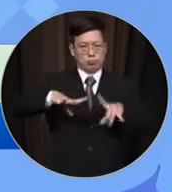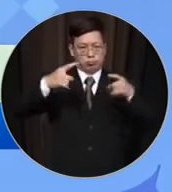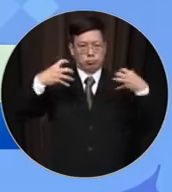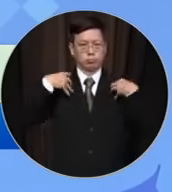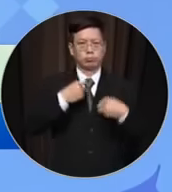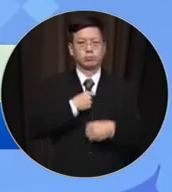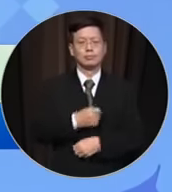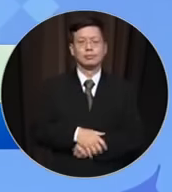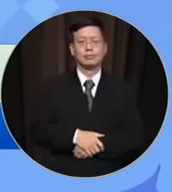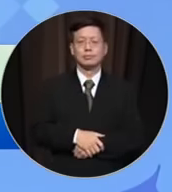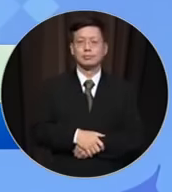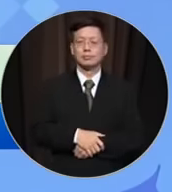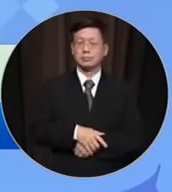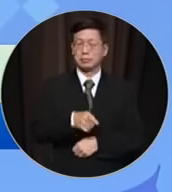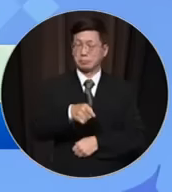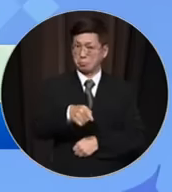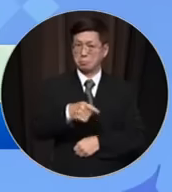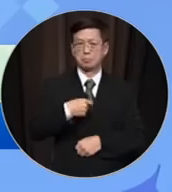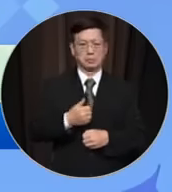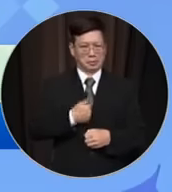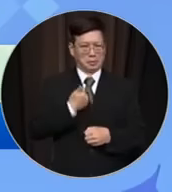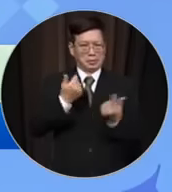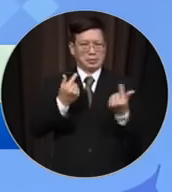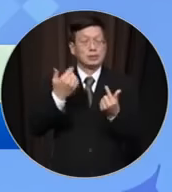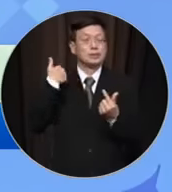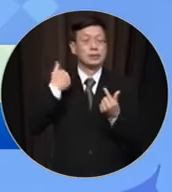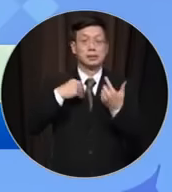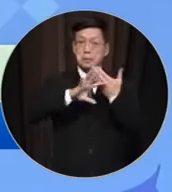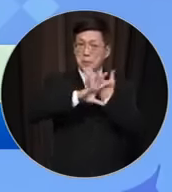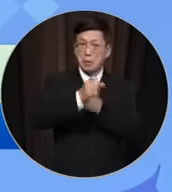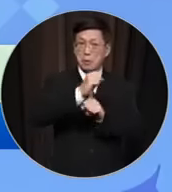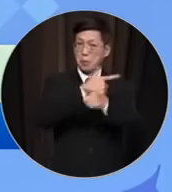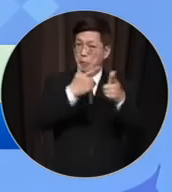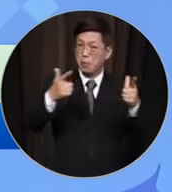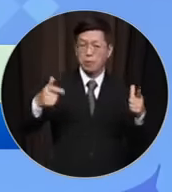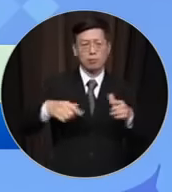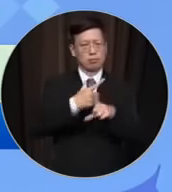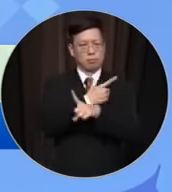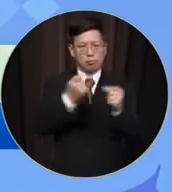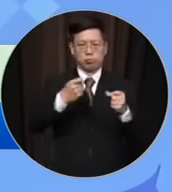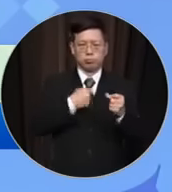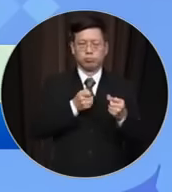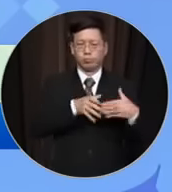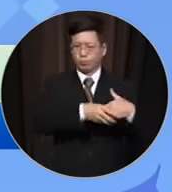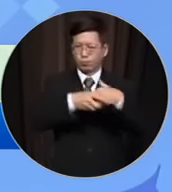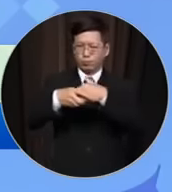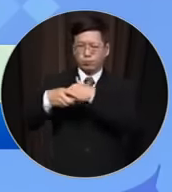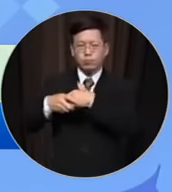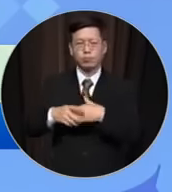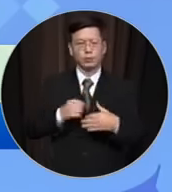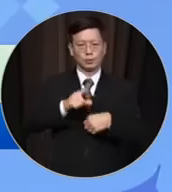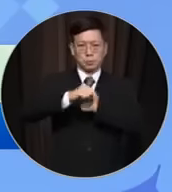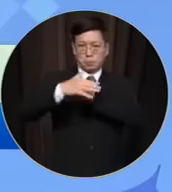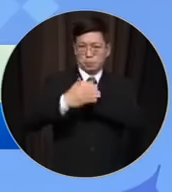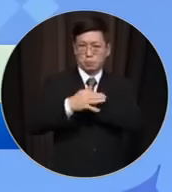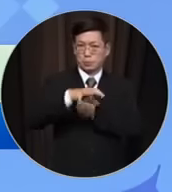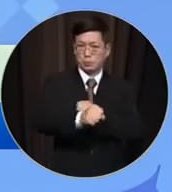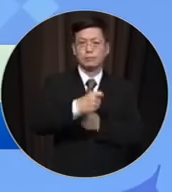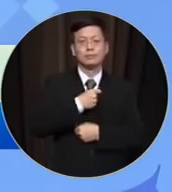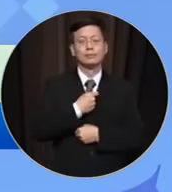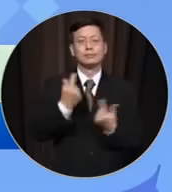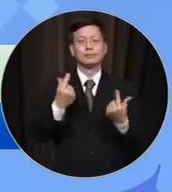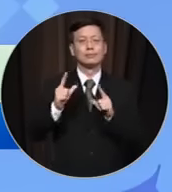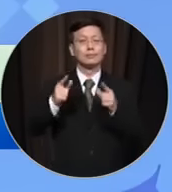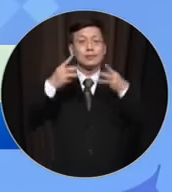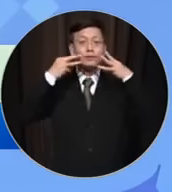任务之一。因此我们绝对不会放弃与任何的国家或组织建立友好关系的机会。我们知道东